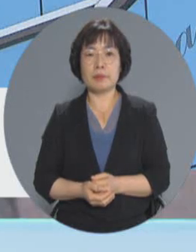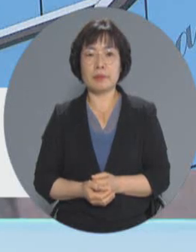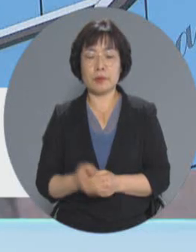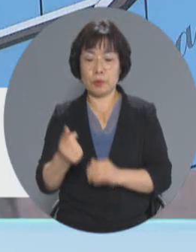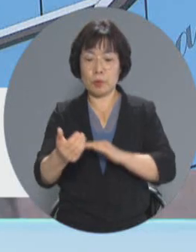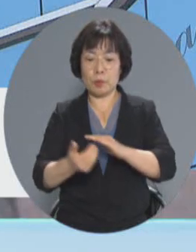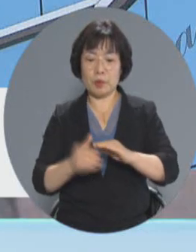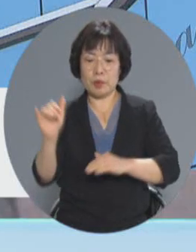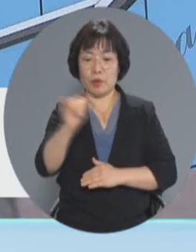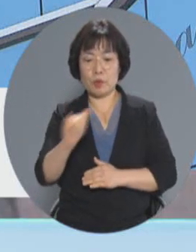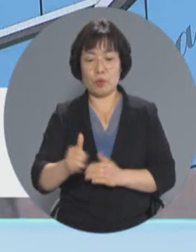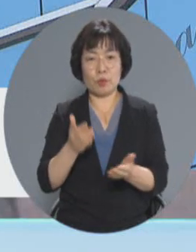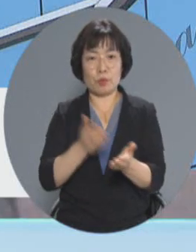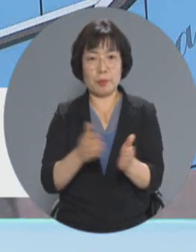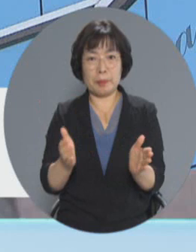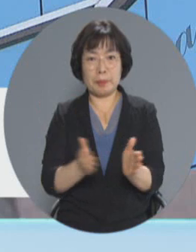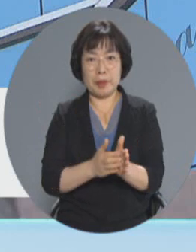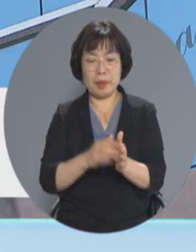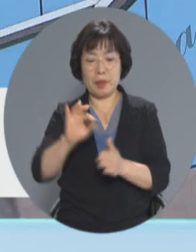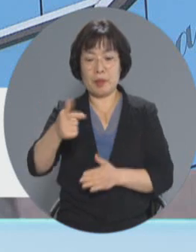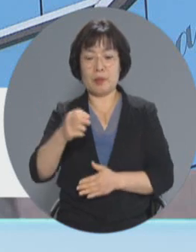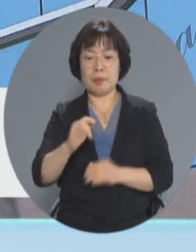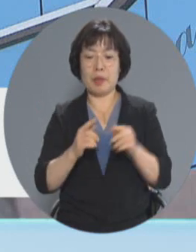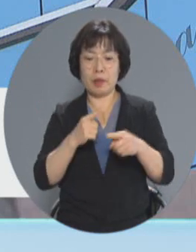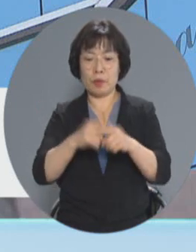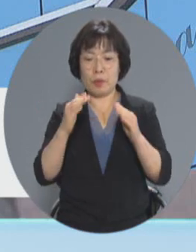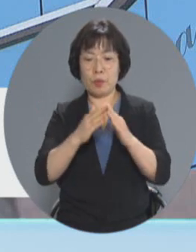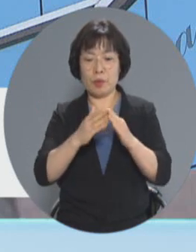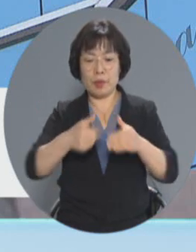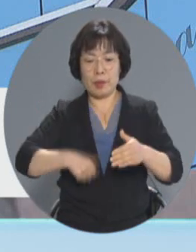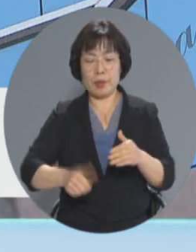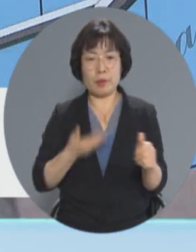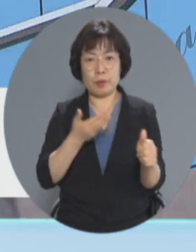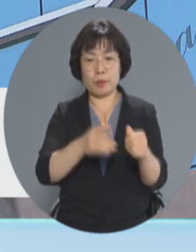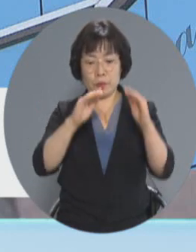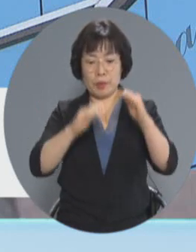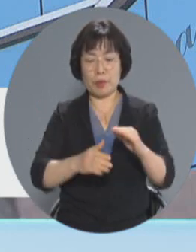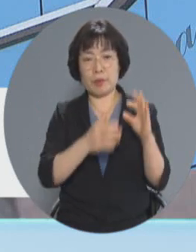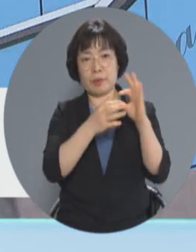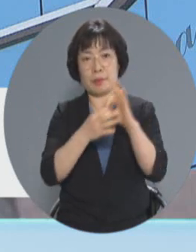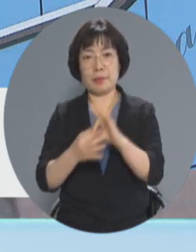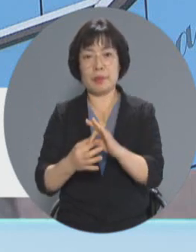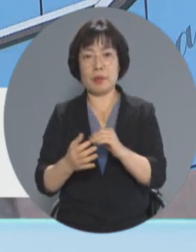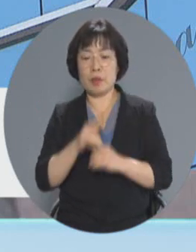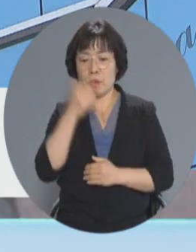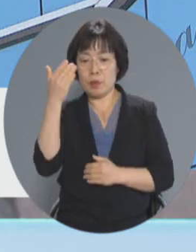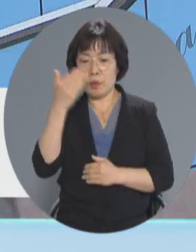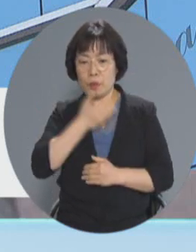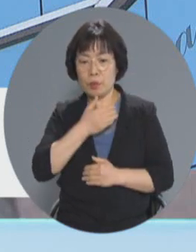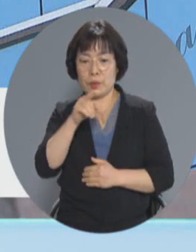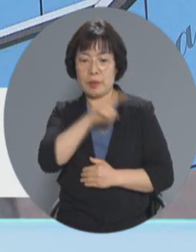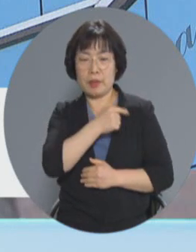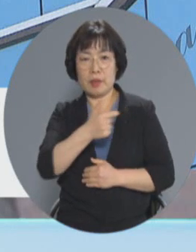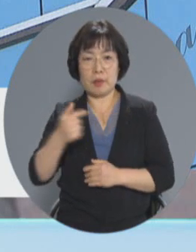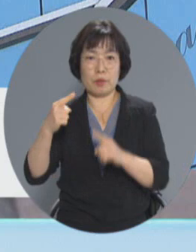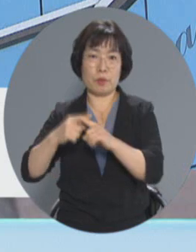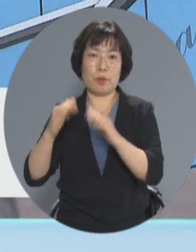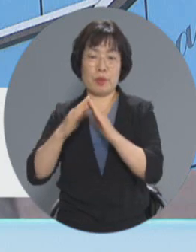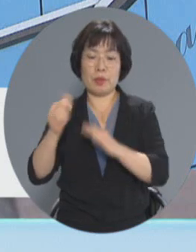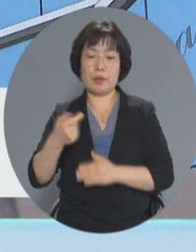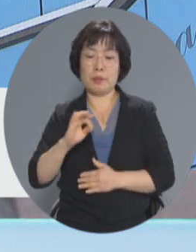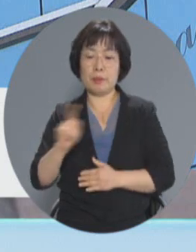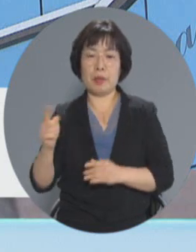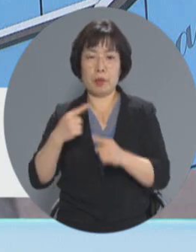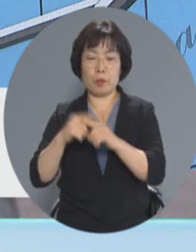조금 전 전국 네트워크에 이어서 응파교회 세습 관련 내용 이어가겠습니다. 여수에서 가장 큰 교회인